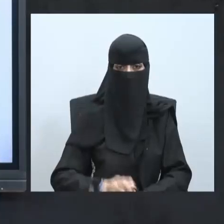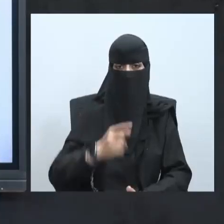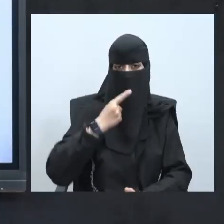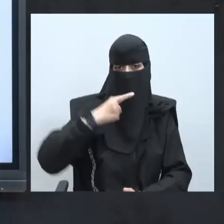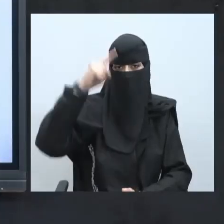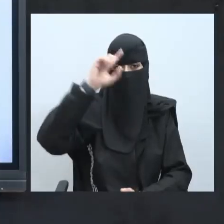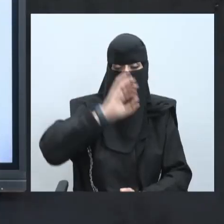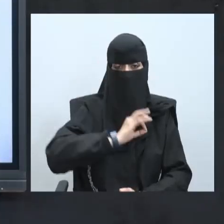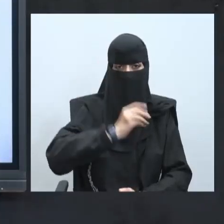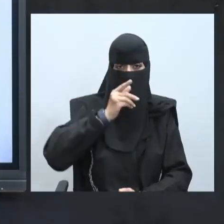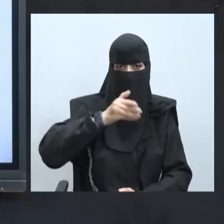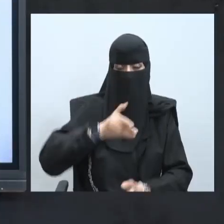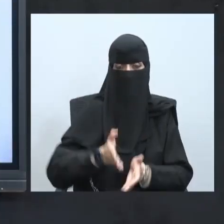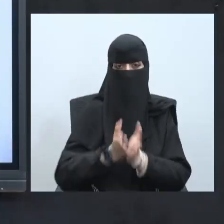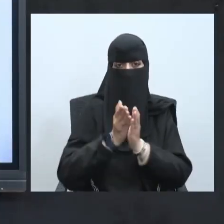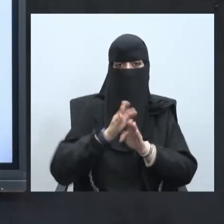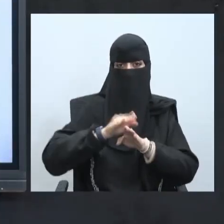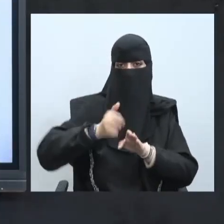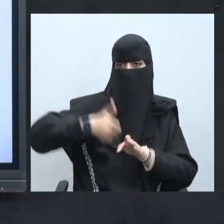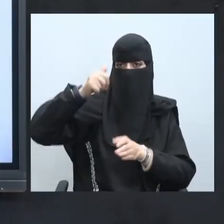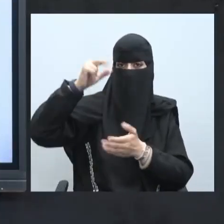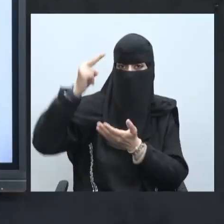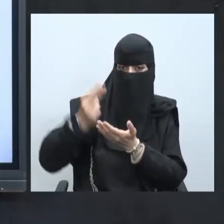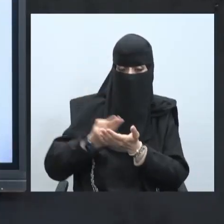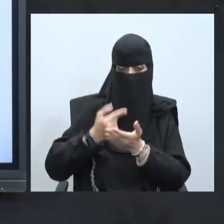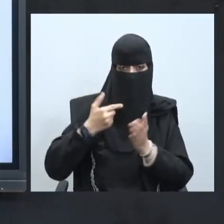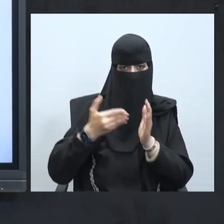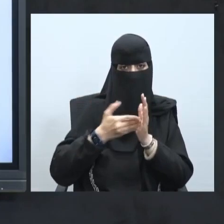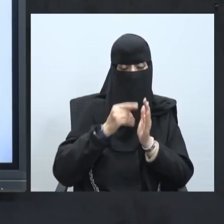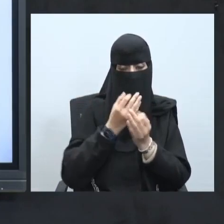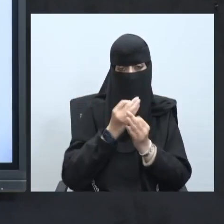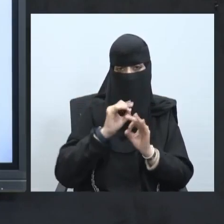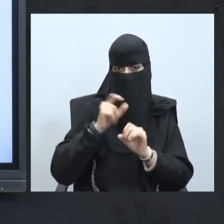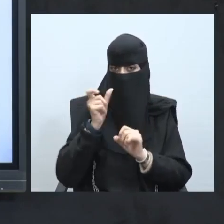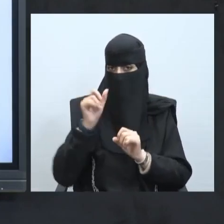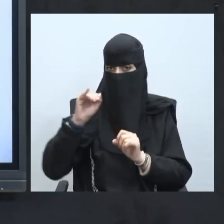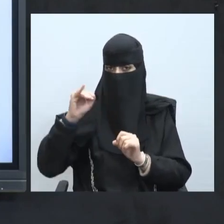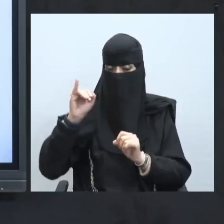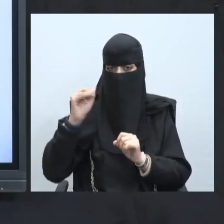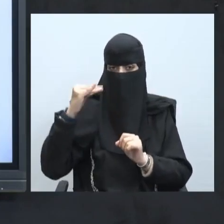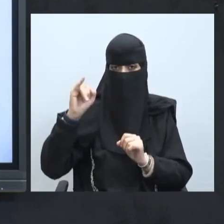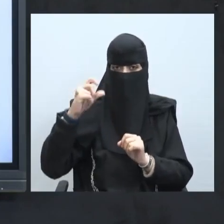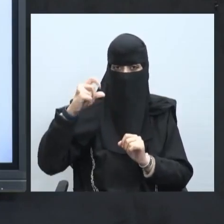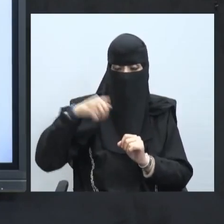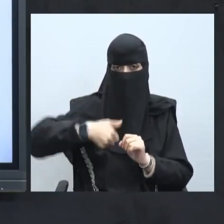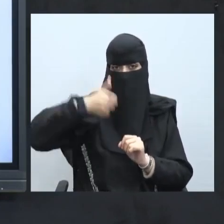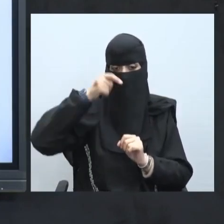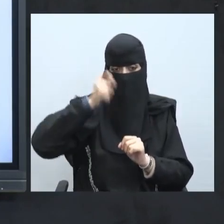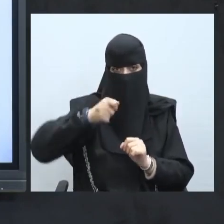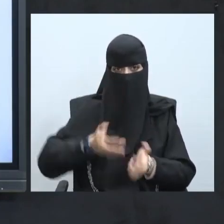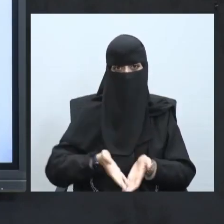بسم الله الرحمن الرحيم والصلاه والسلام على اشرف الانبياء وتم المرسلين نبينا محمد عليه افضل